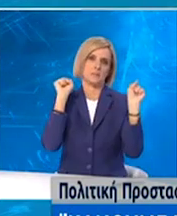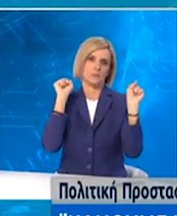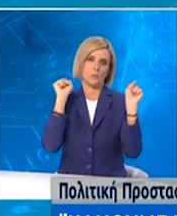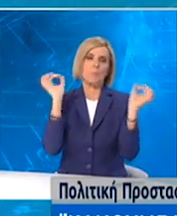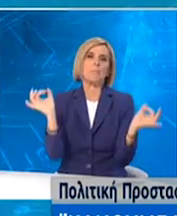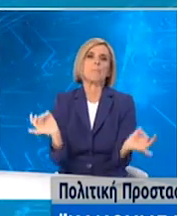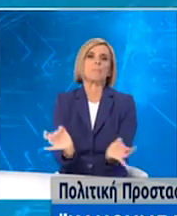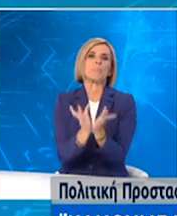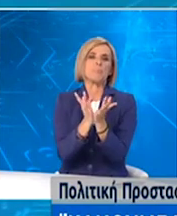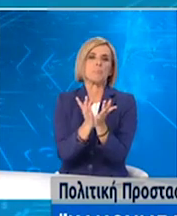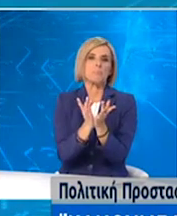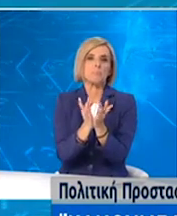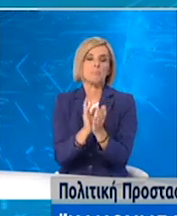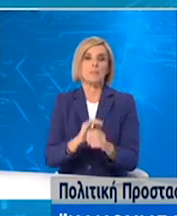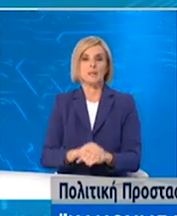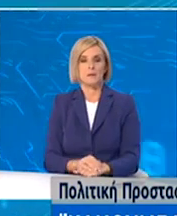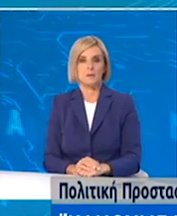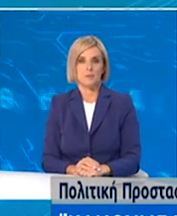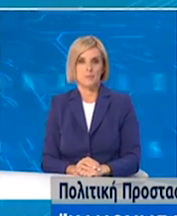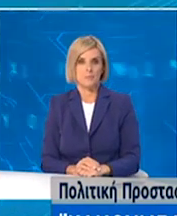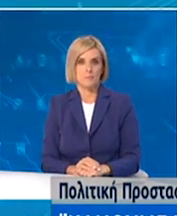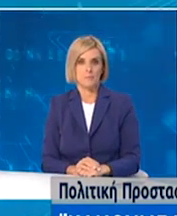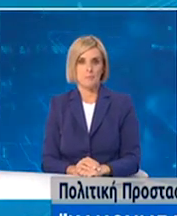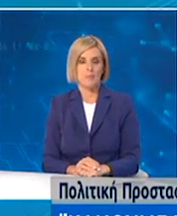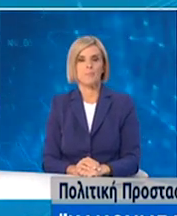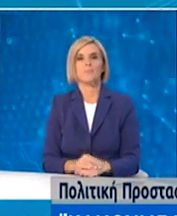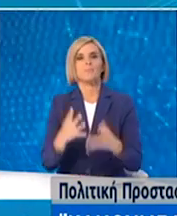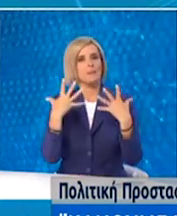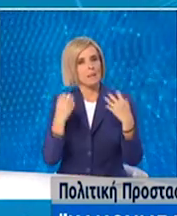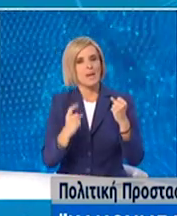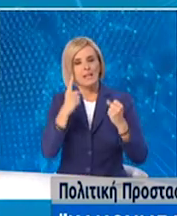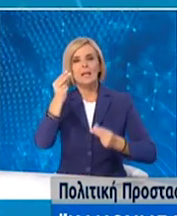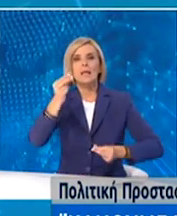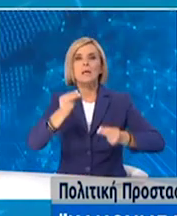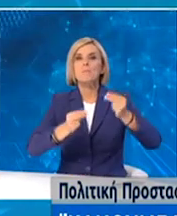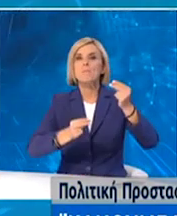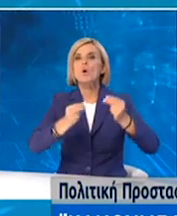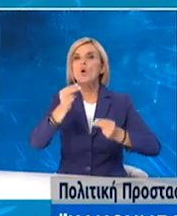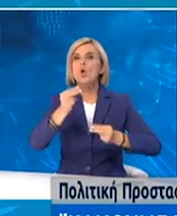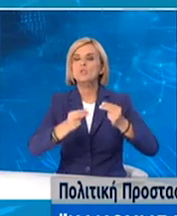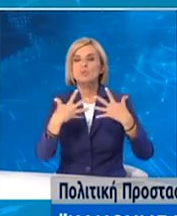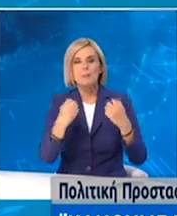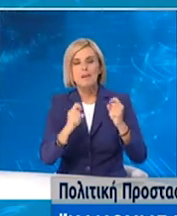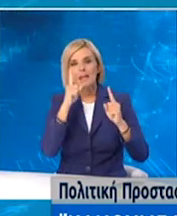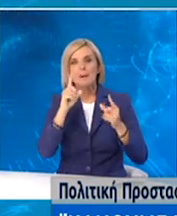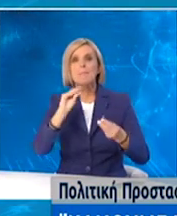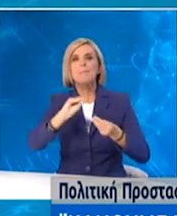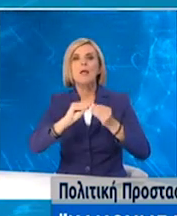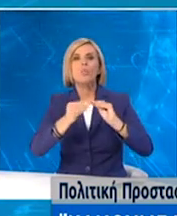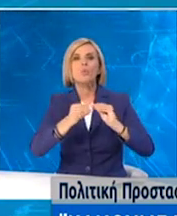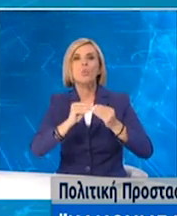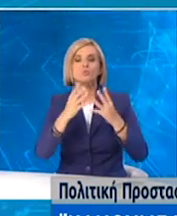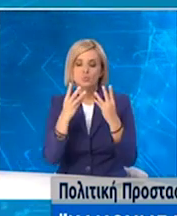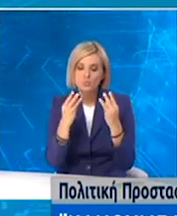αριθμό των τεστ που διενεργούμε? Κοιτάξτε, υπάρχει ένας αλγόριθμος τον οποίο και μια στρατηγική την οποία